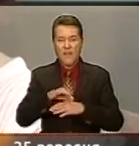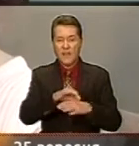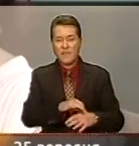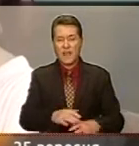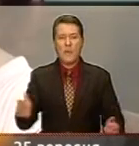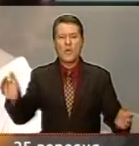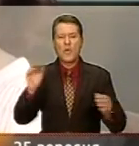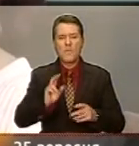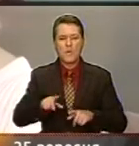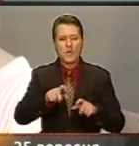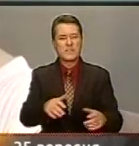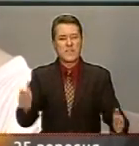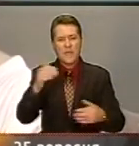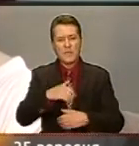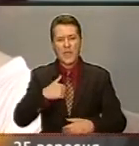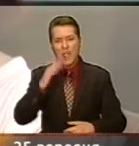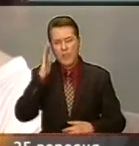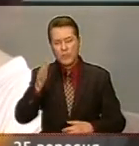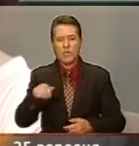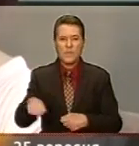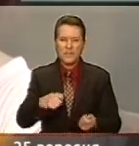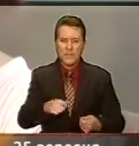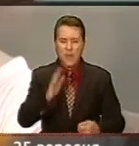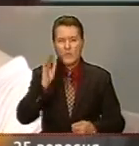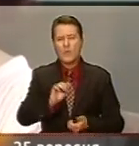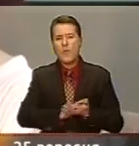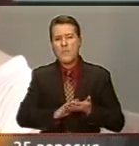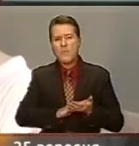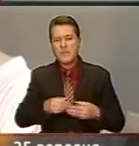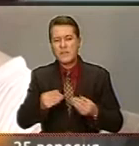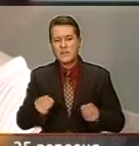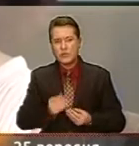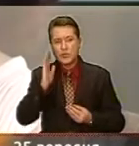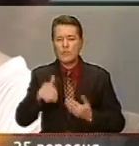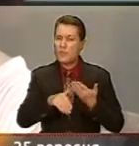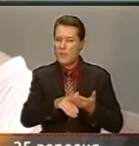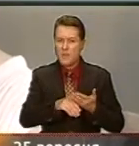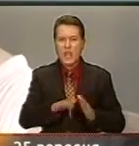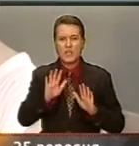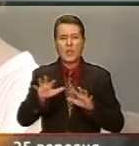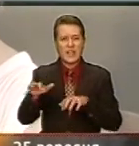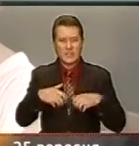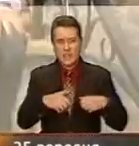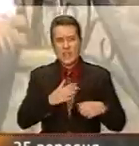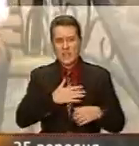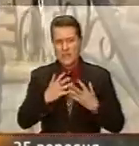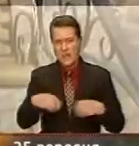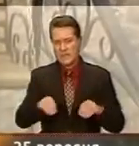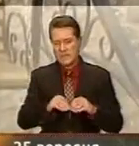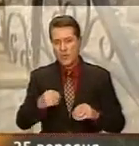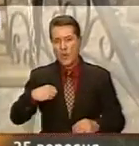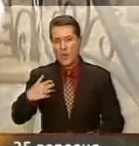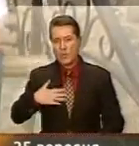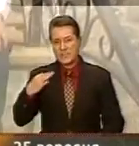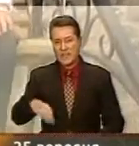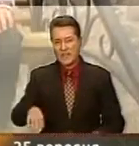і говорить, я, говорить, буду підмітати поли, говорить, я буду мити посуду, говорить, я буду допомагати, говорить. Тільки заберіть мене в сім'ю. Усиновити саме